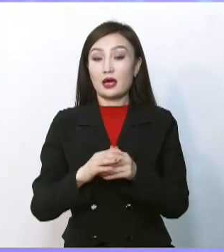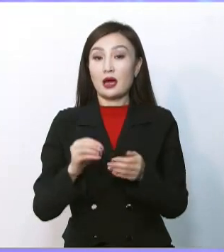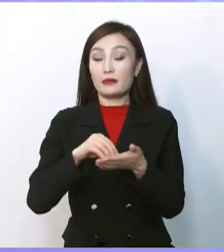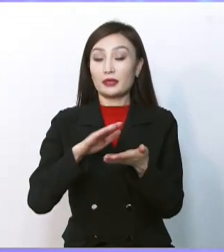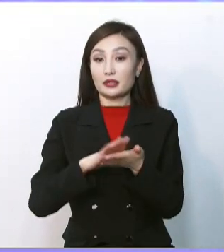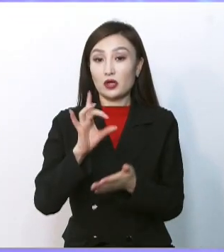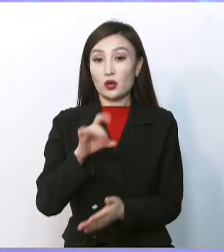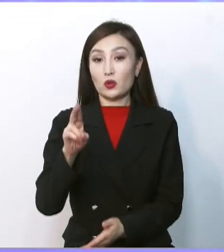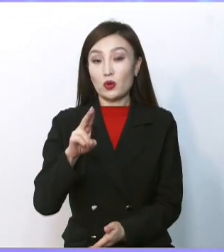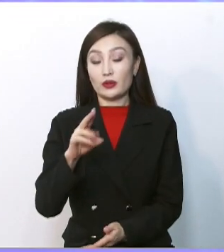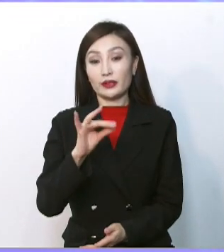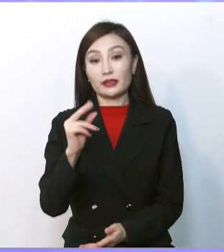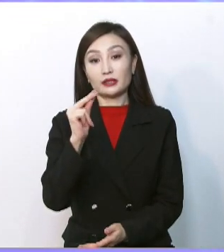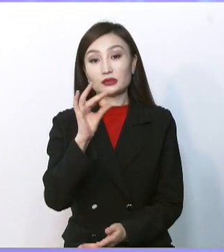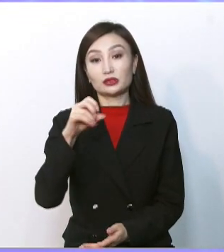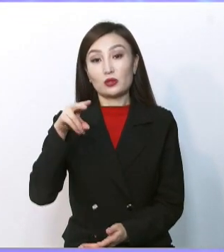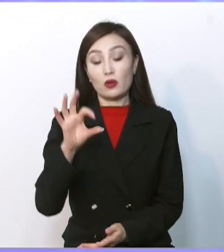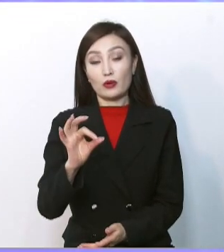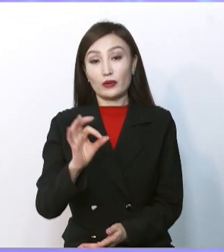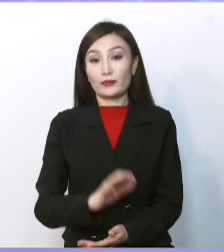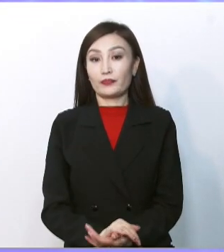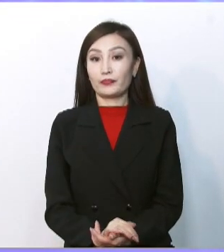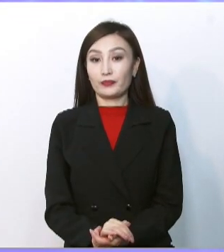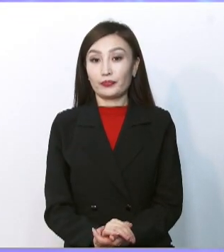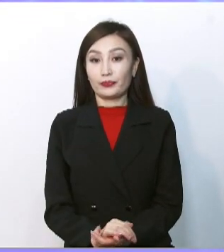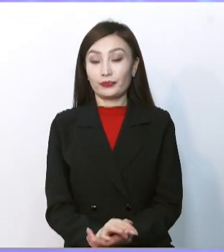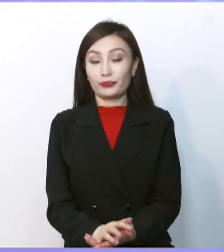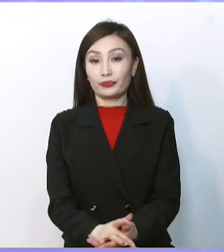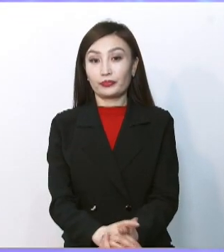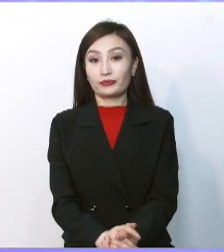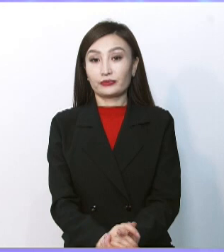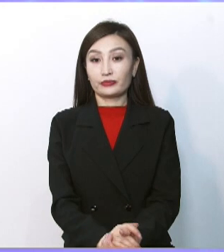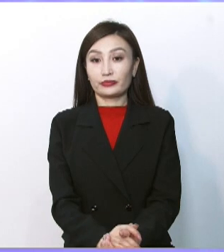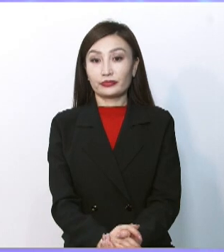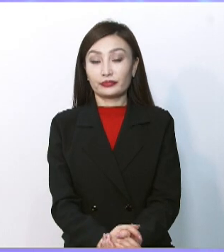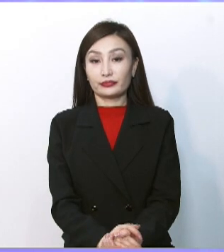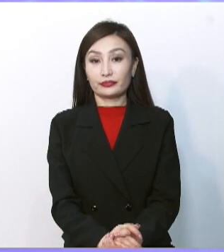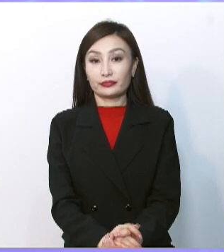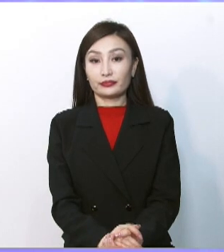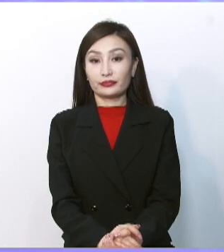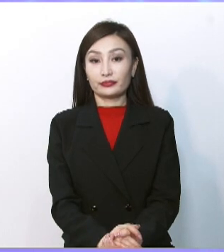Определите род и число глаголов.